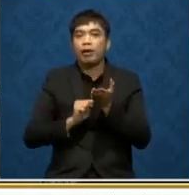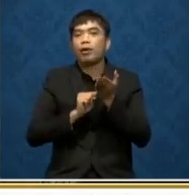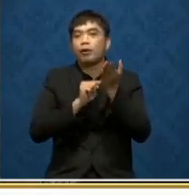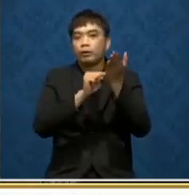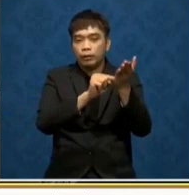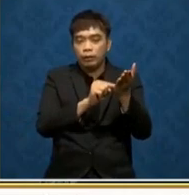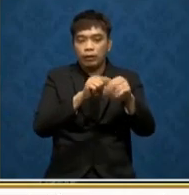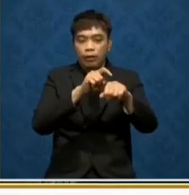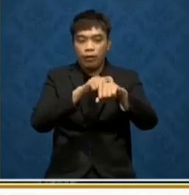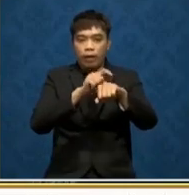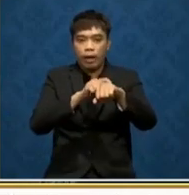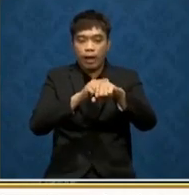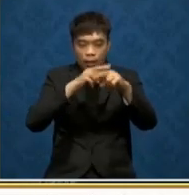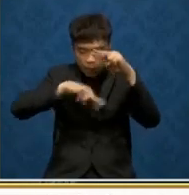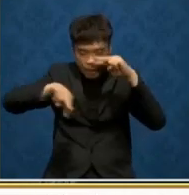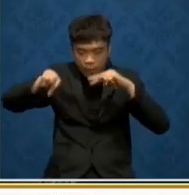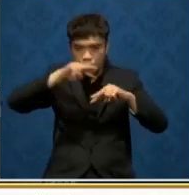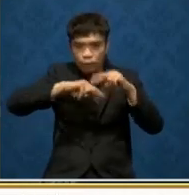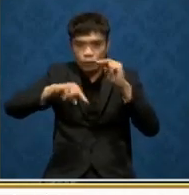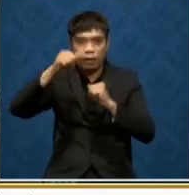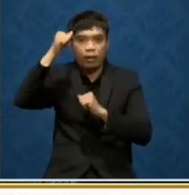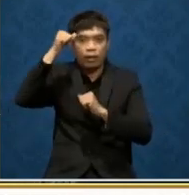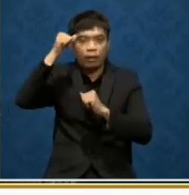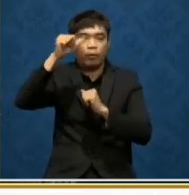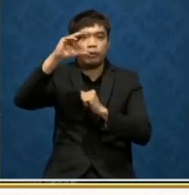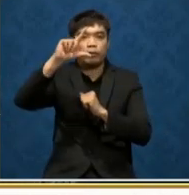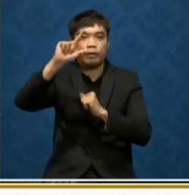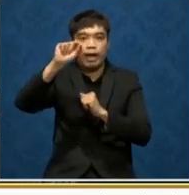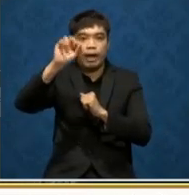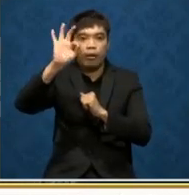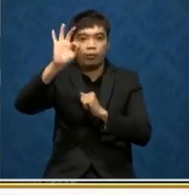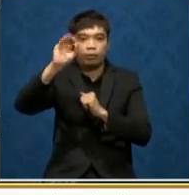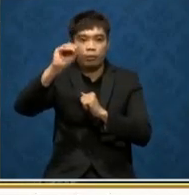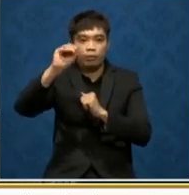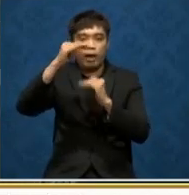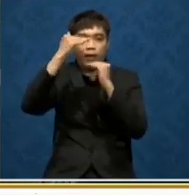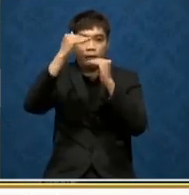เสนอระยะเวลาในการพิจารณาเป็นเวลา90วันค่ะขอผู้รับรองด้วยค่ะ